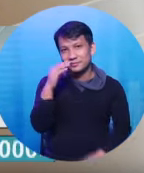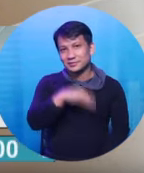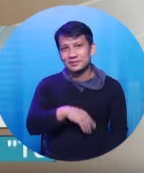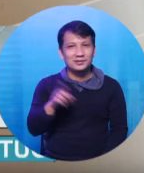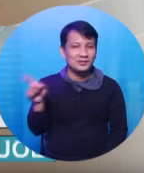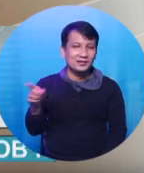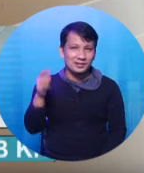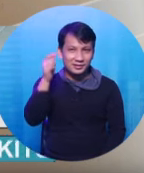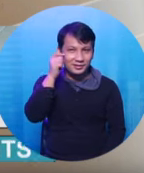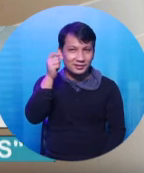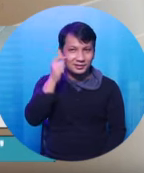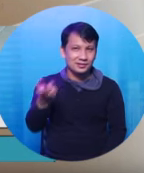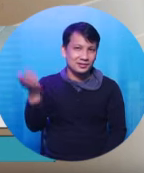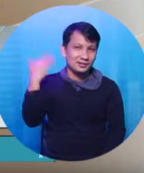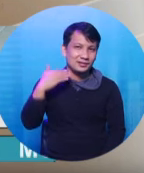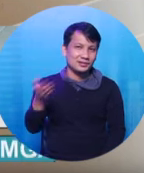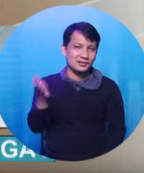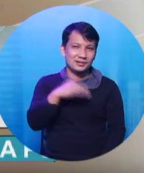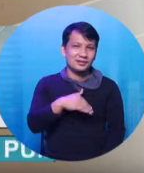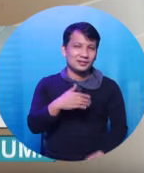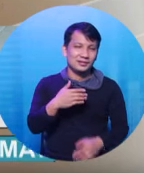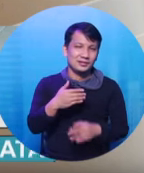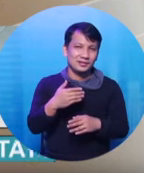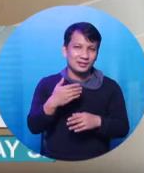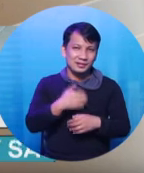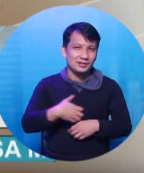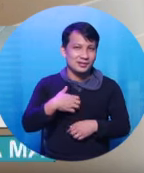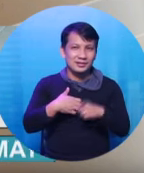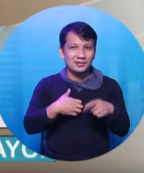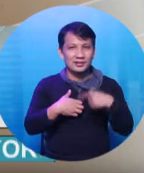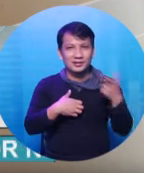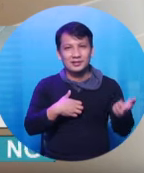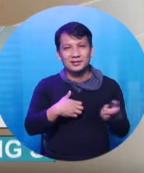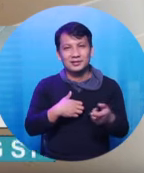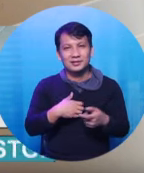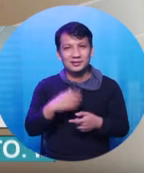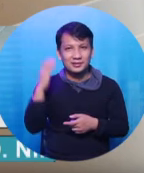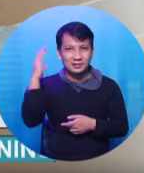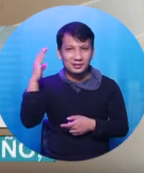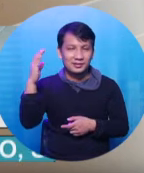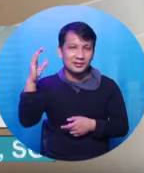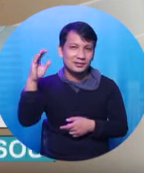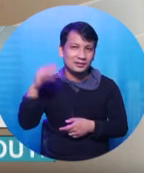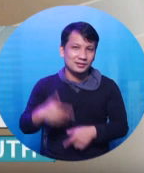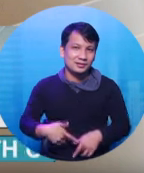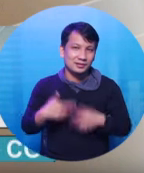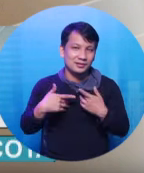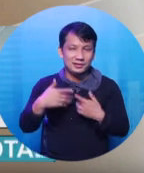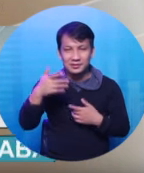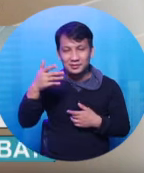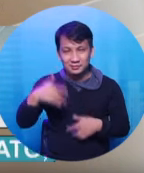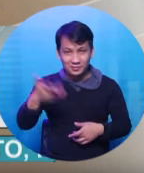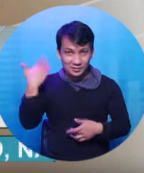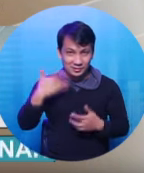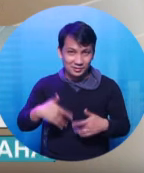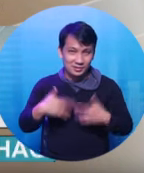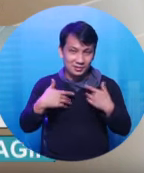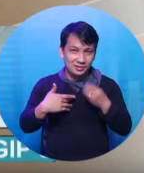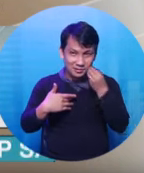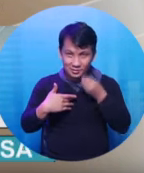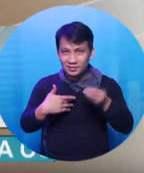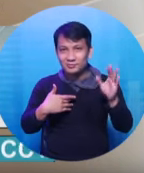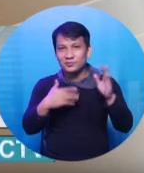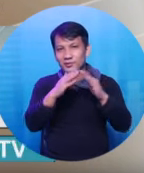yan laging sinasabi niya. Nung time na nag-away kami, nandun po yung mga pinsan niya sa tatay niya, buhay pa kasi yun. Tapos umuwi ako sa